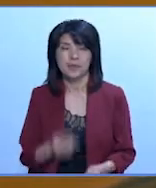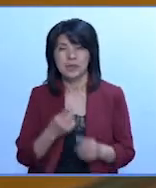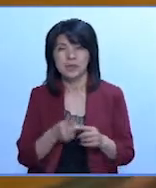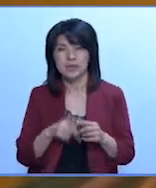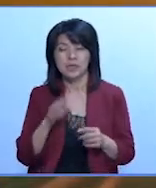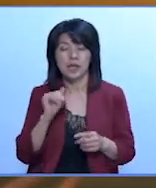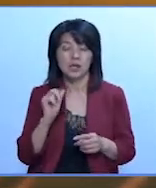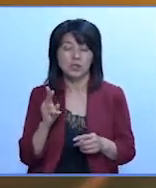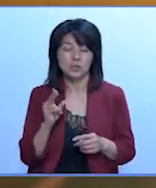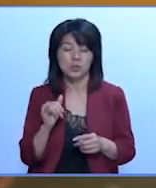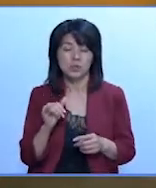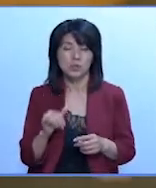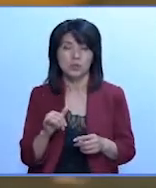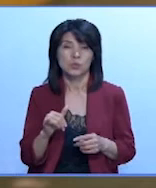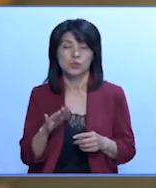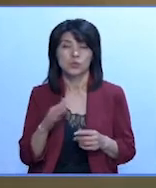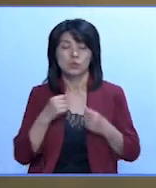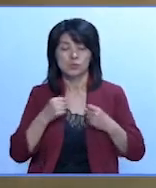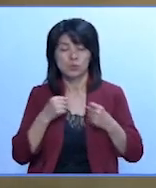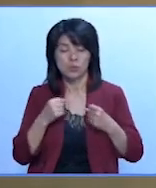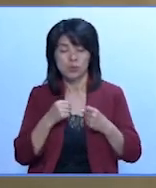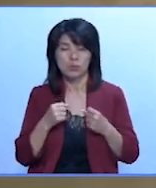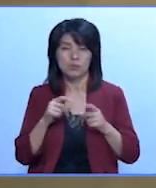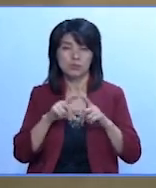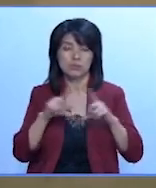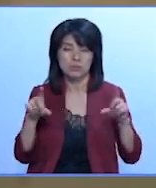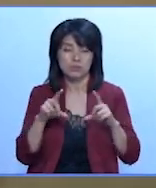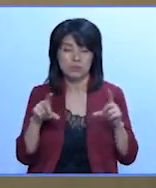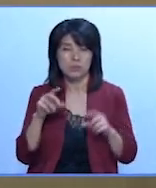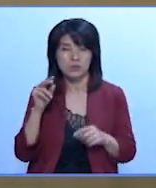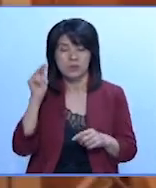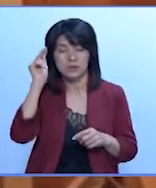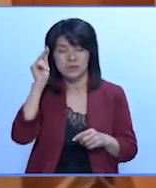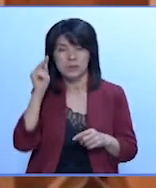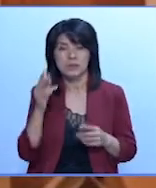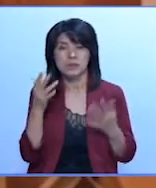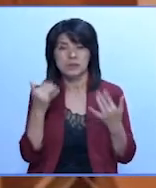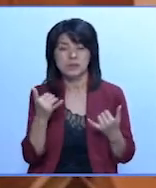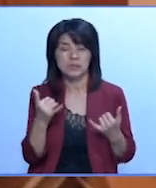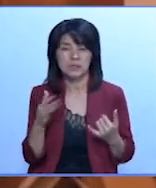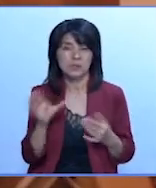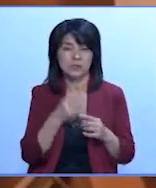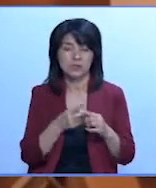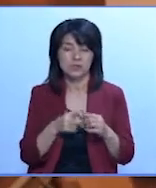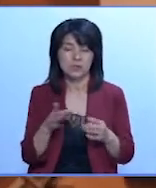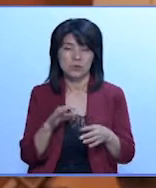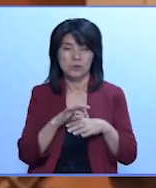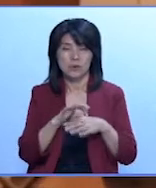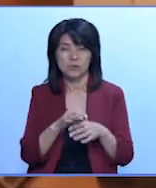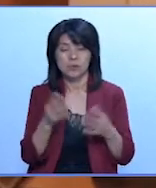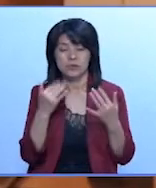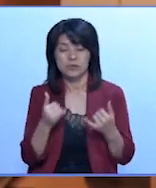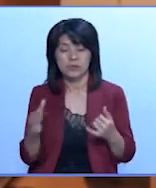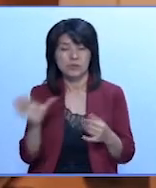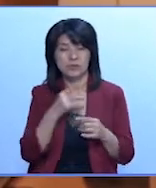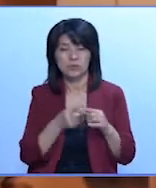спорт мектептерінің біріне қарасты жеңіл атлетика манежі. 100-ден астам бала жаттығатын аумақта қазір сантехникалық жұмыстар атқарылып, қабырғалар